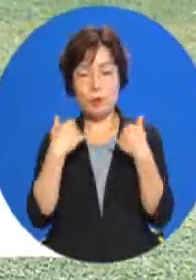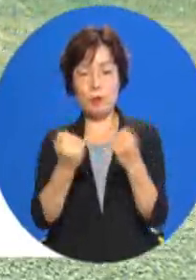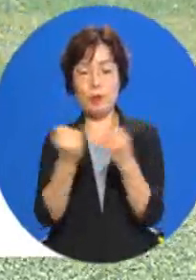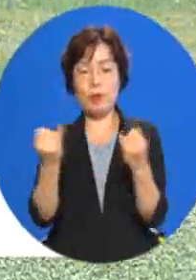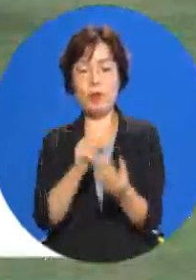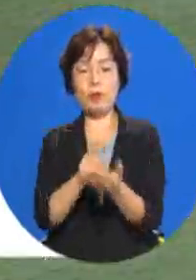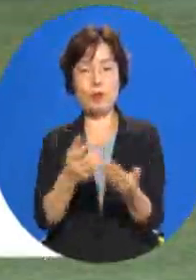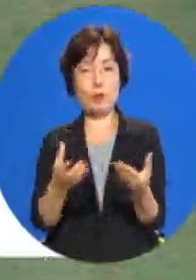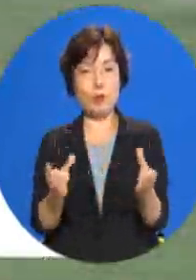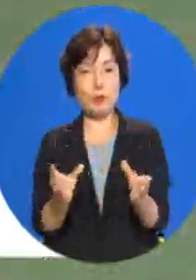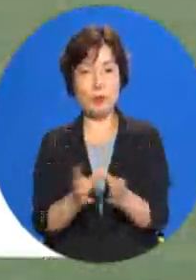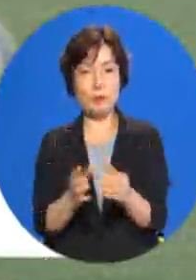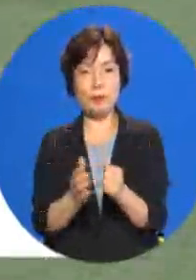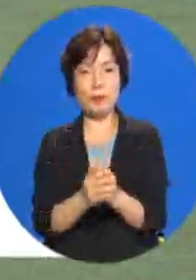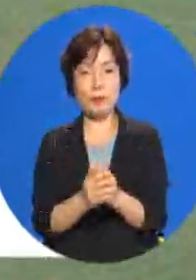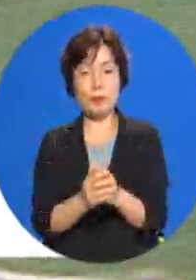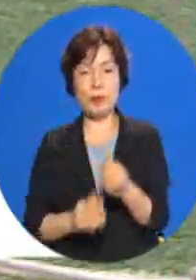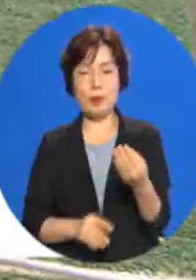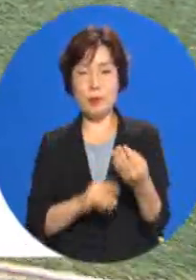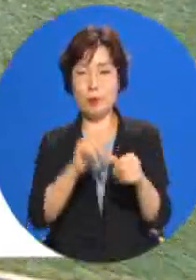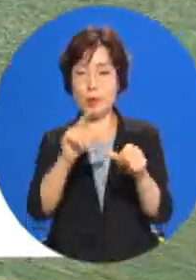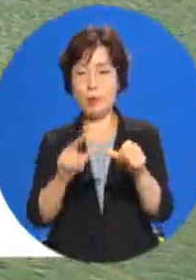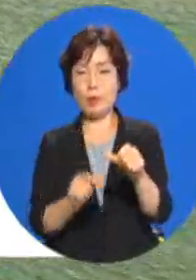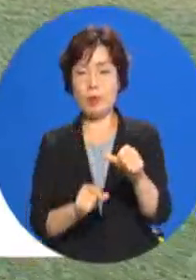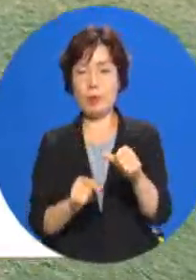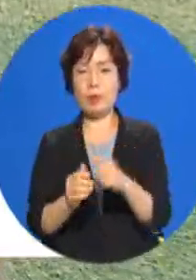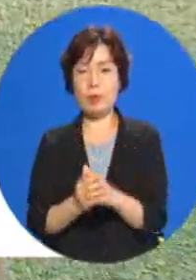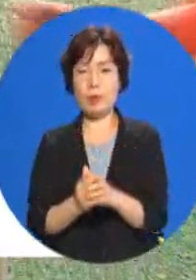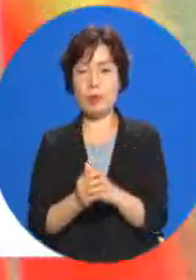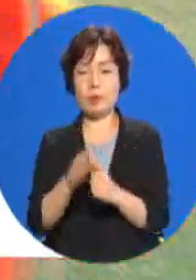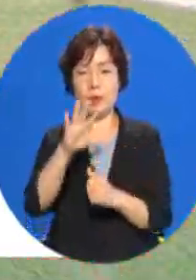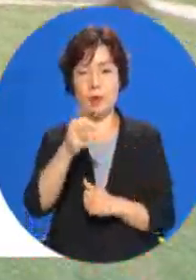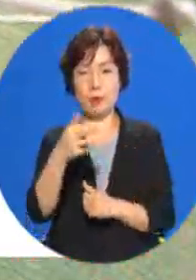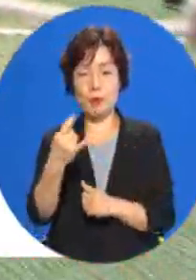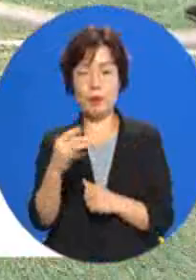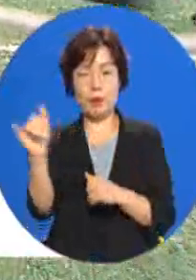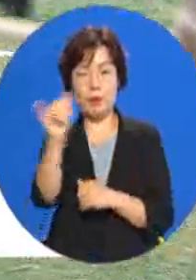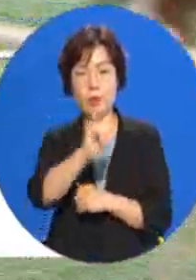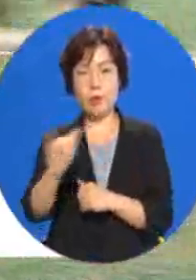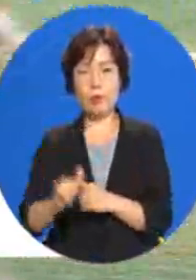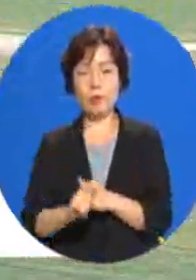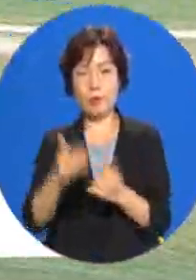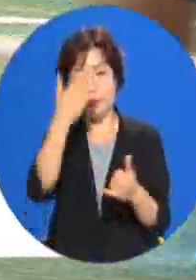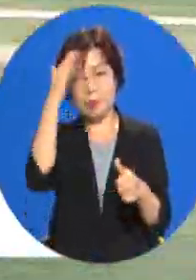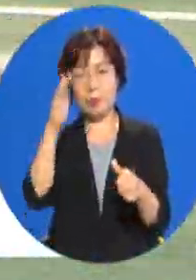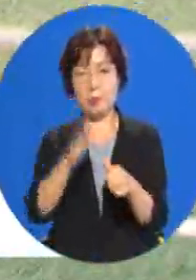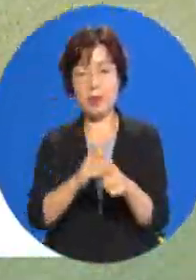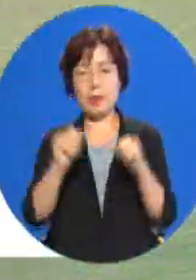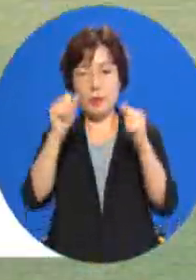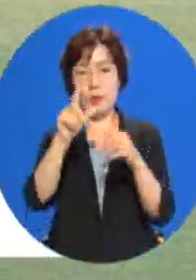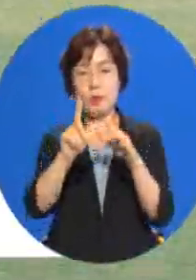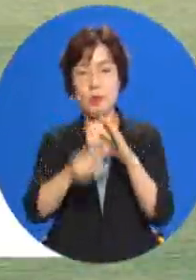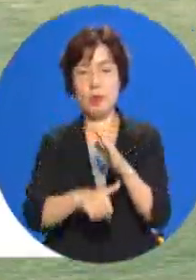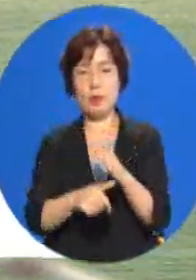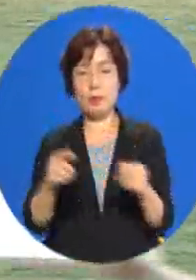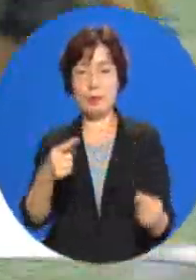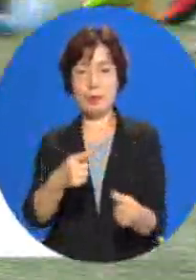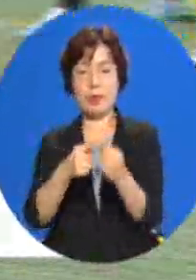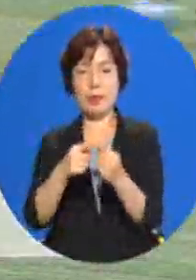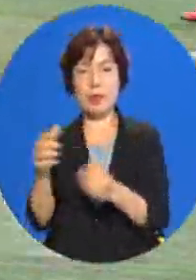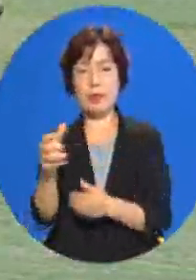축구부. 이보다 한 달 앞선 지난 5월 제48회 전국 소년체육대회에서도 우승을